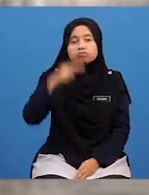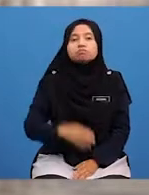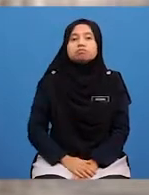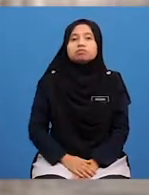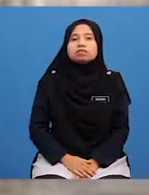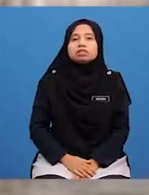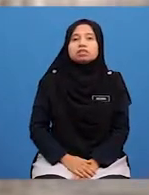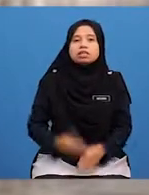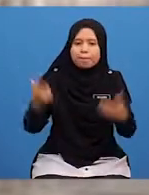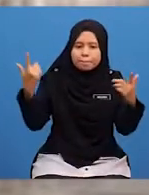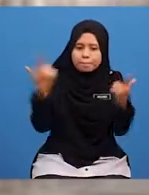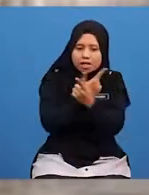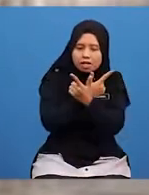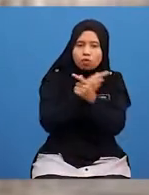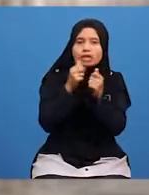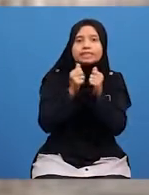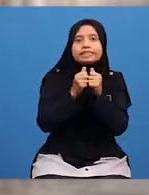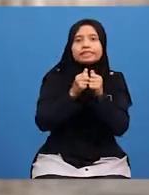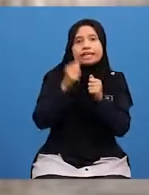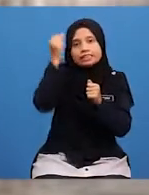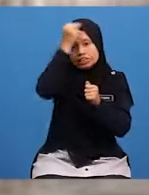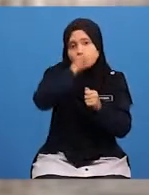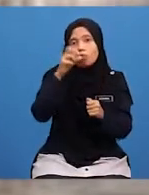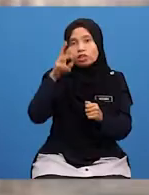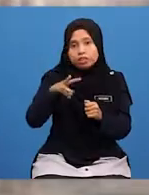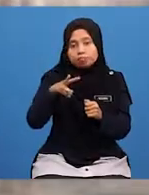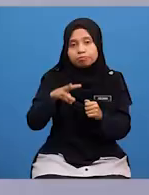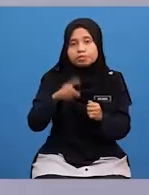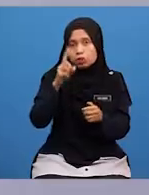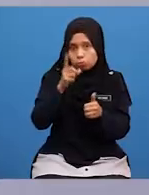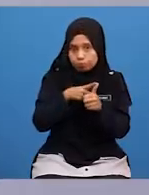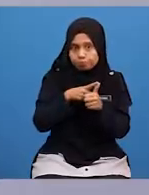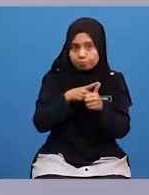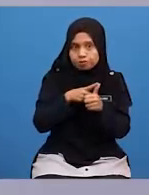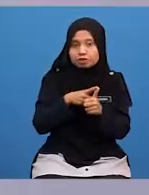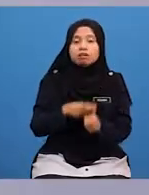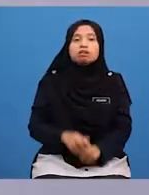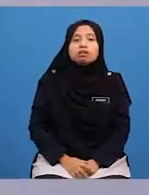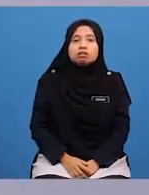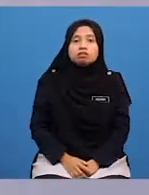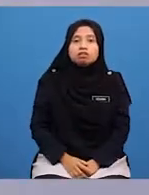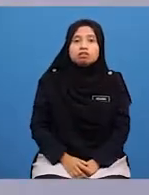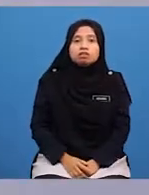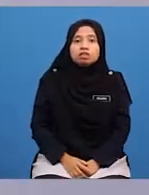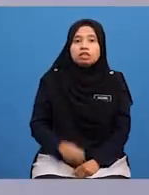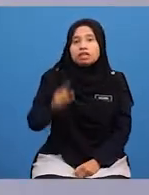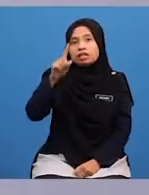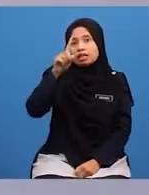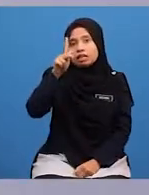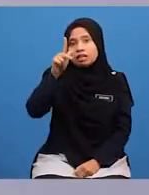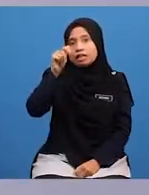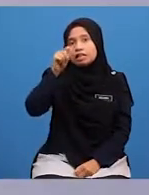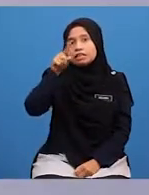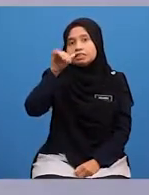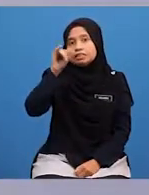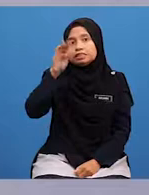adalah berlawanan dengan sifat wajib bagi Rasul, iaitu pertama, kazibun,